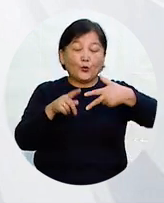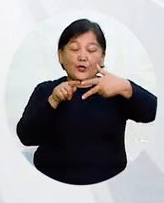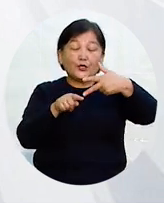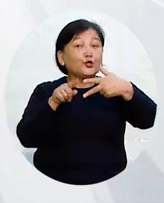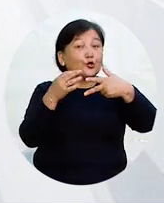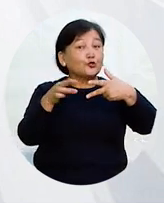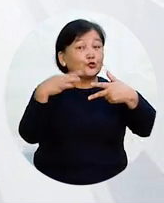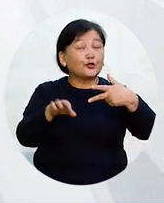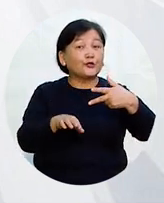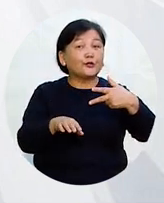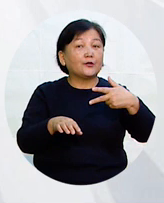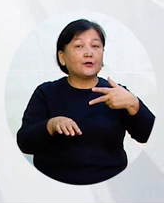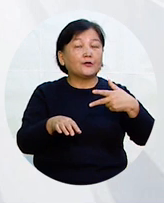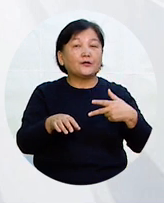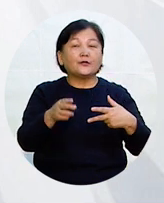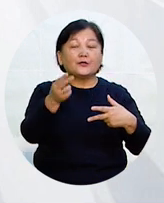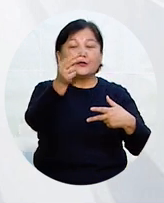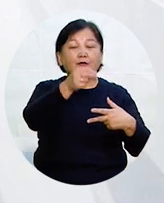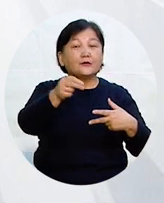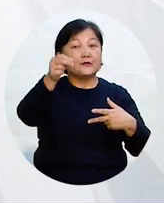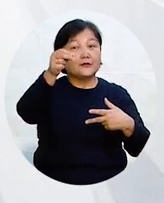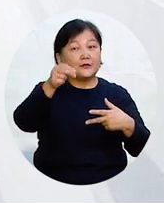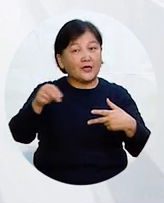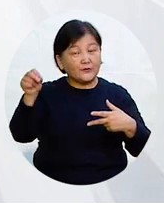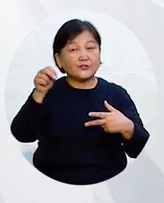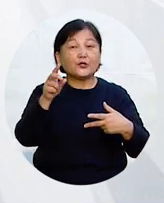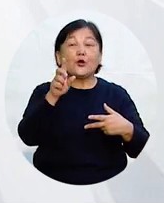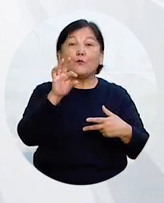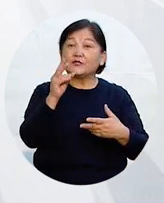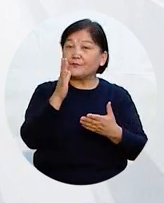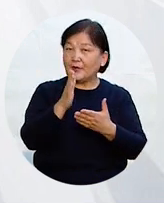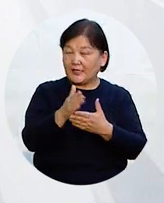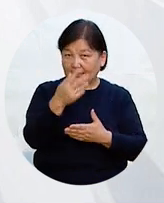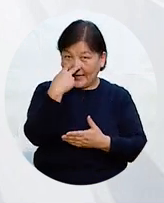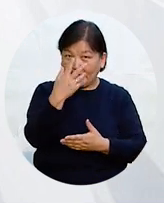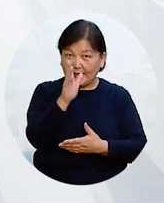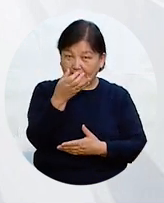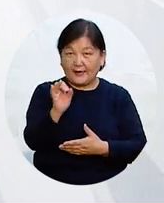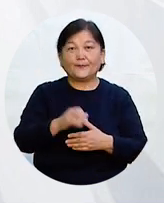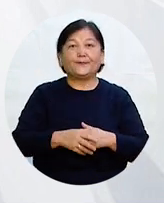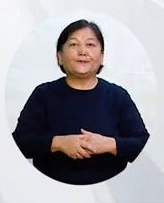үсэг хэвтээ дэ үсэг болж гидэс жиргэлсэн байна гэдгийг энэ бичвэрээс сайн анхаарч аваарай